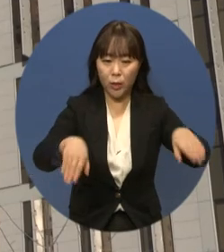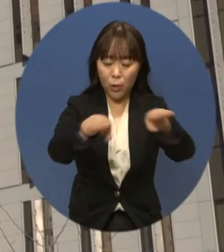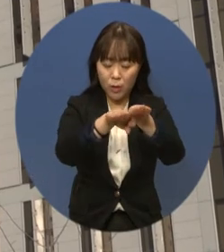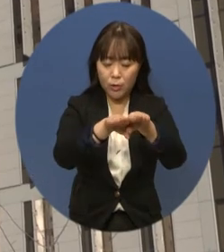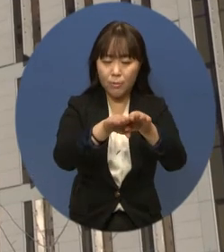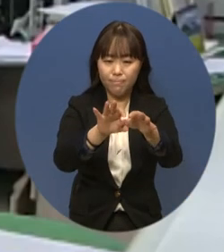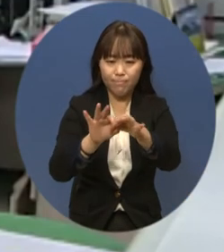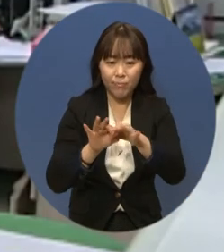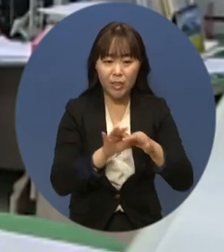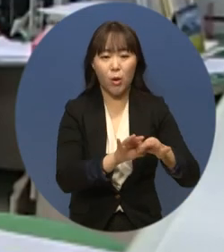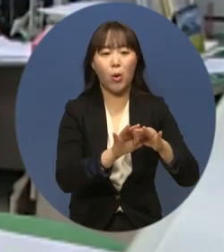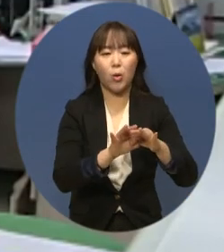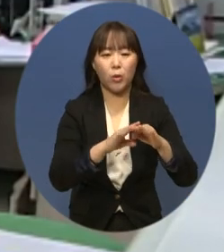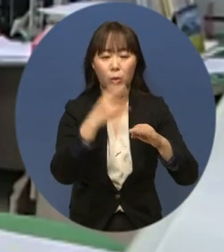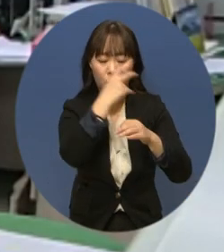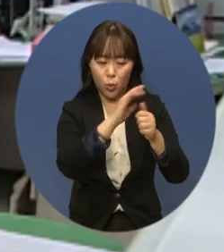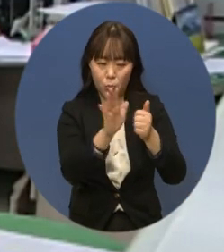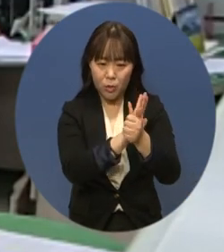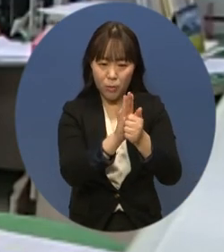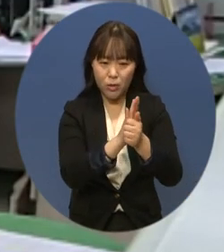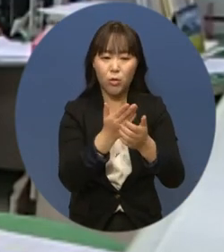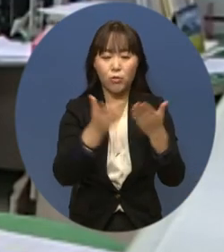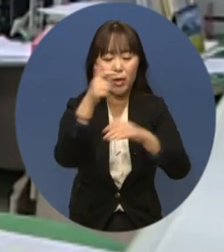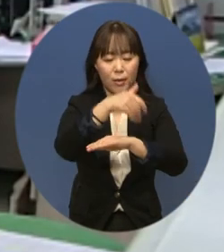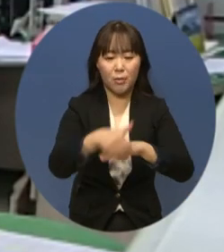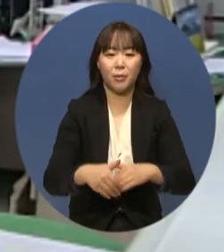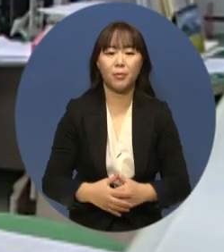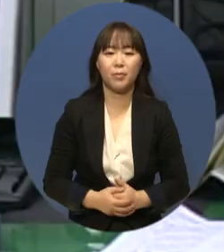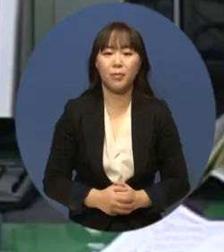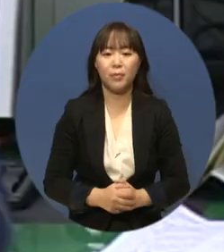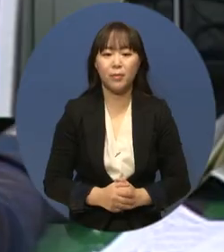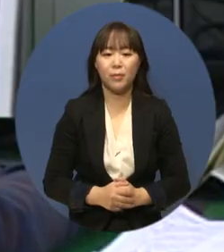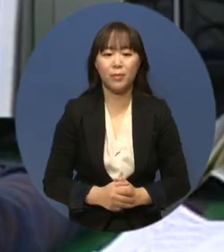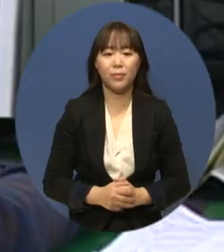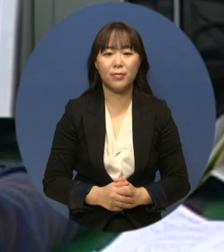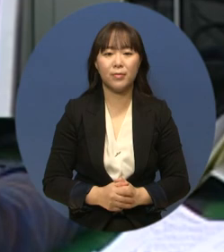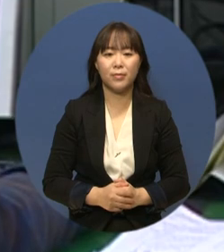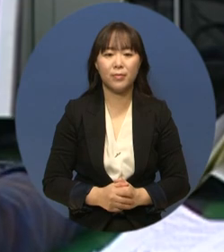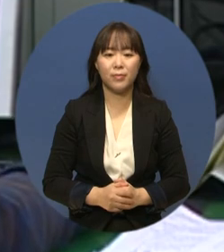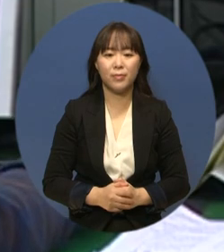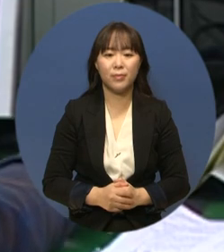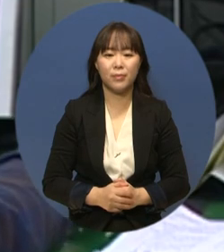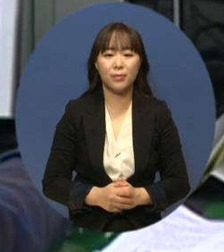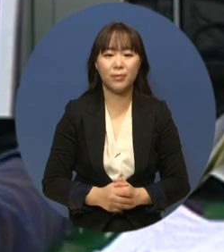연계해 돌봄 서비스를 지원한다는 계획입니다 복지 tv 뉴스 정도입니다